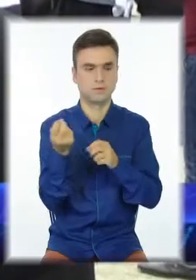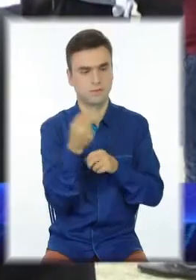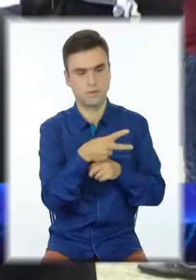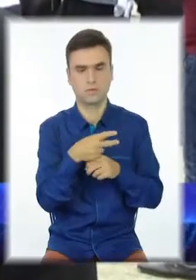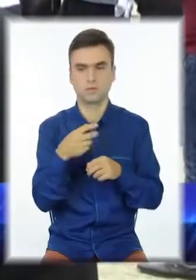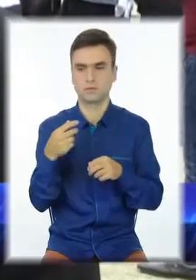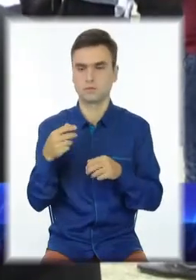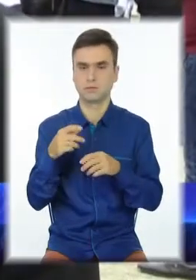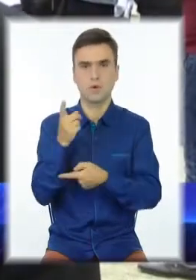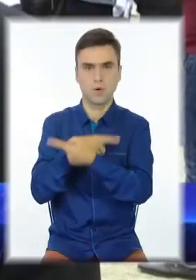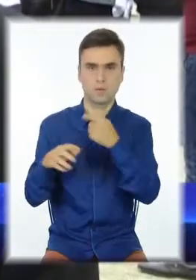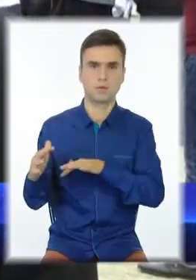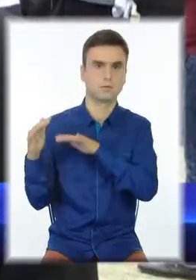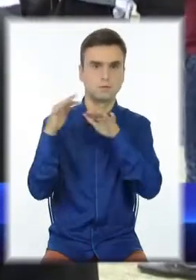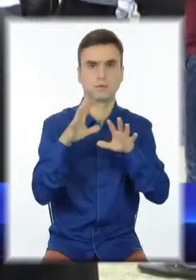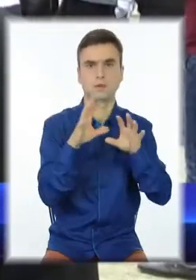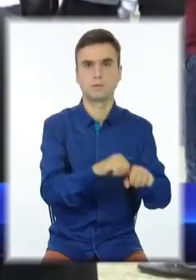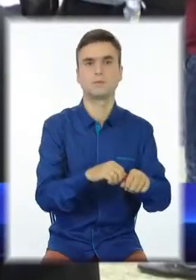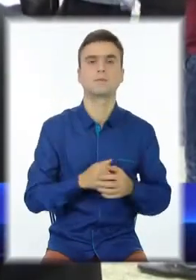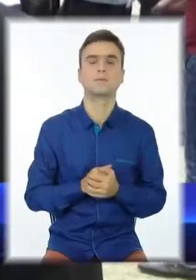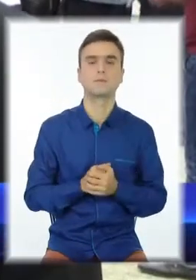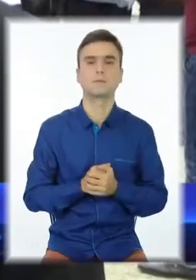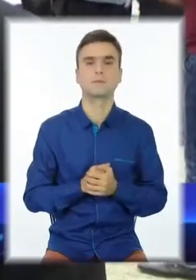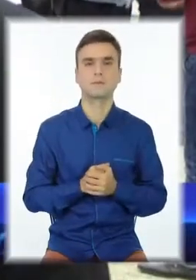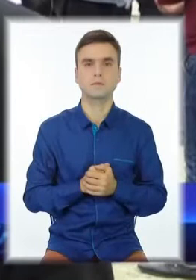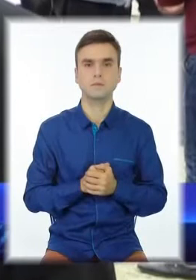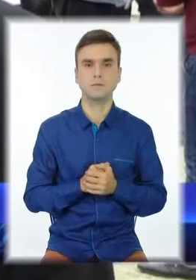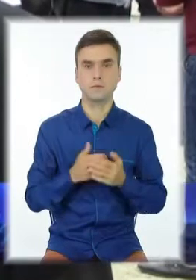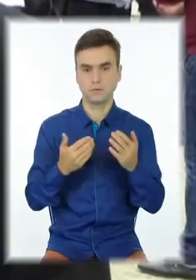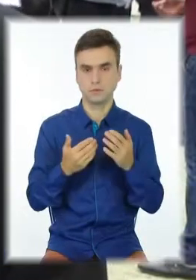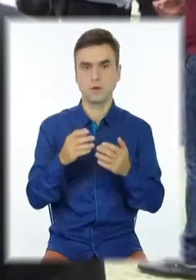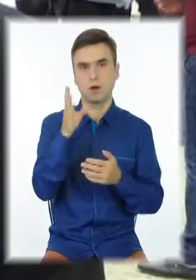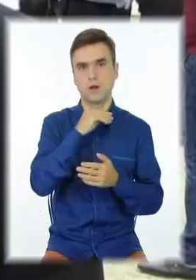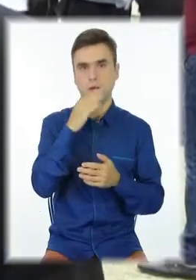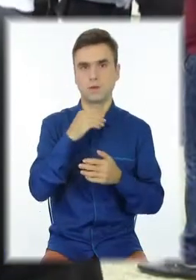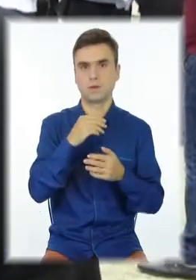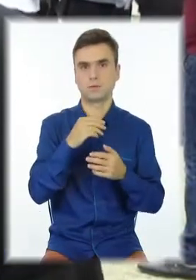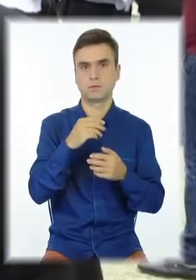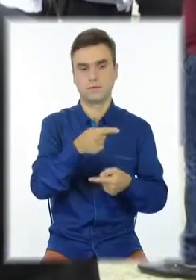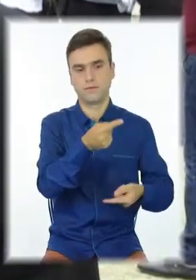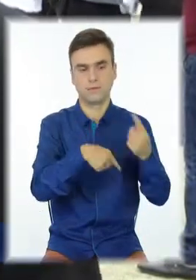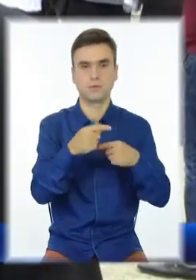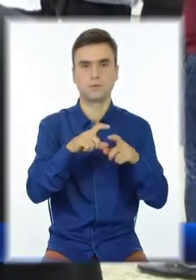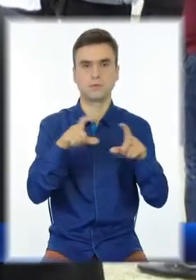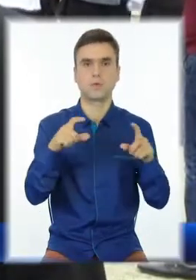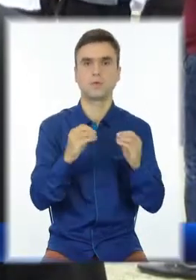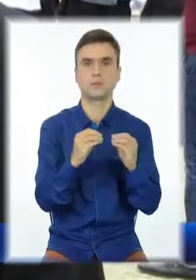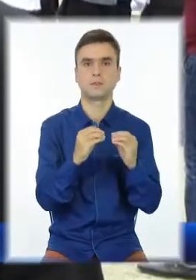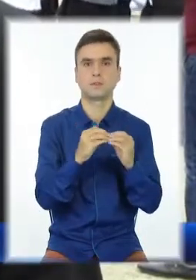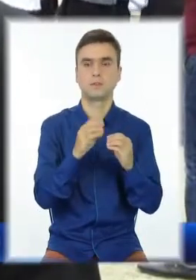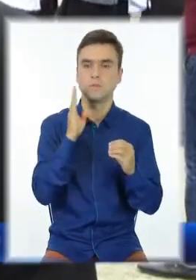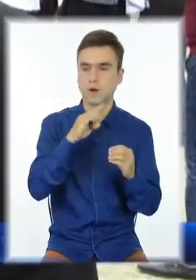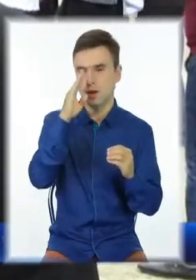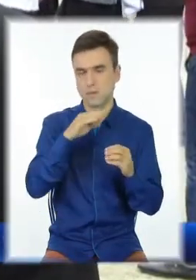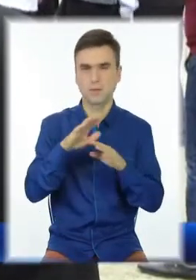батьків, учителів, депутатського корпусу вдалося нарешті повернути школу номер 10 в її рідні